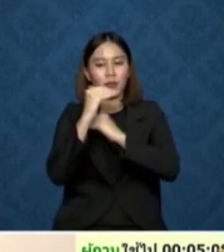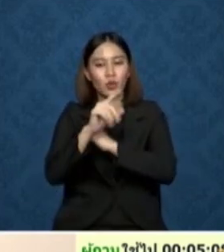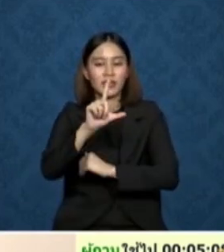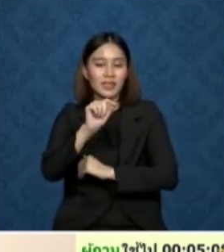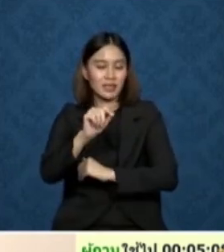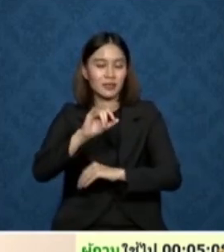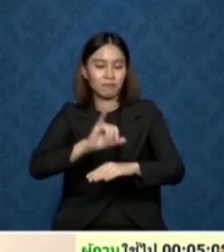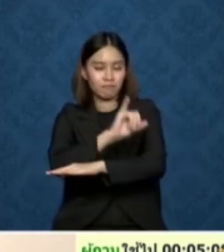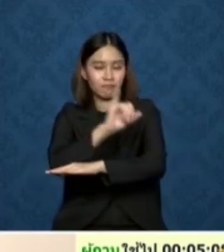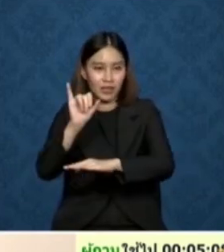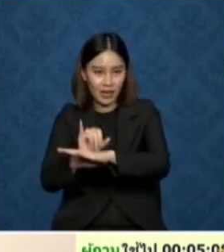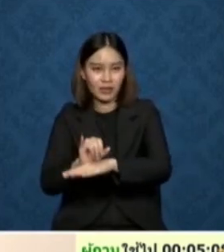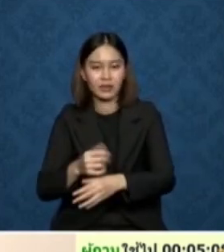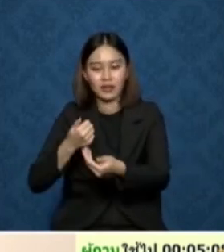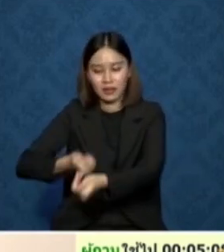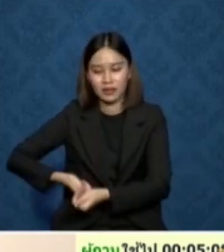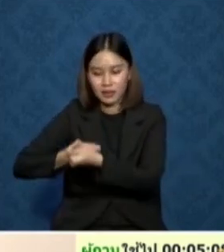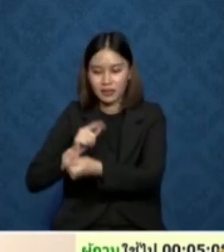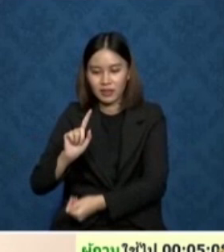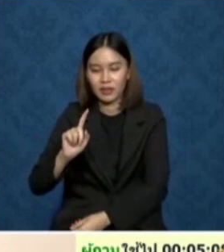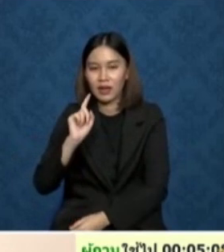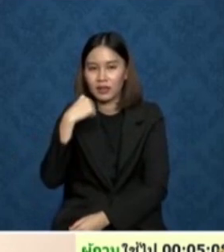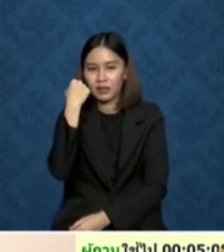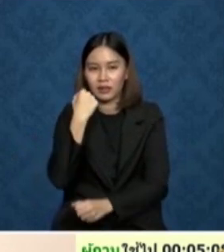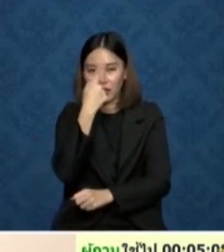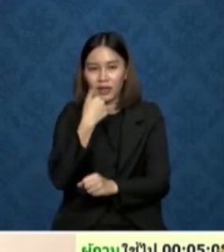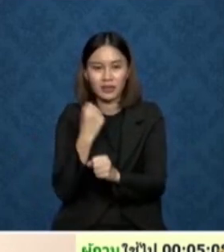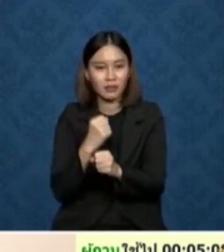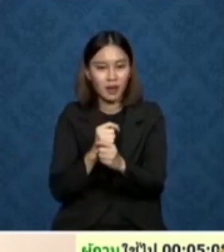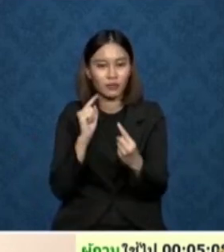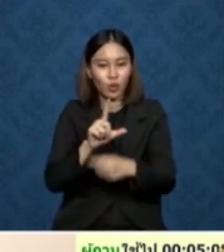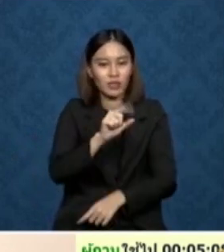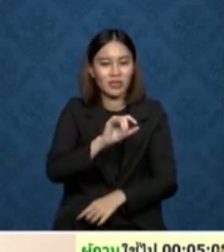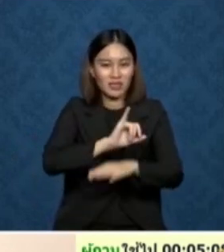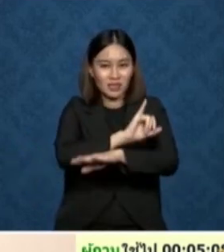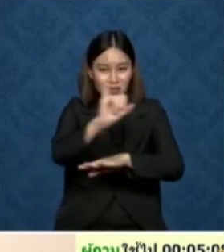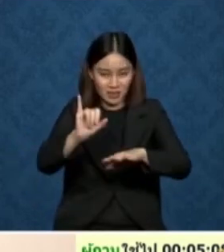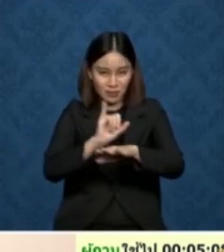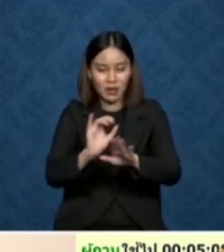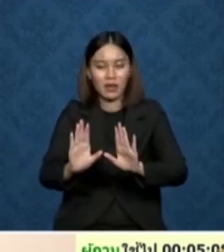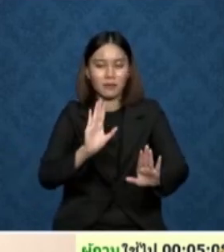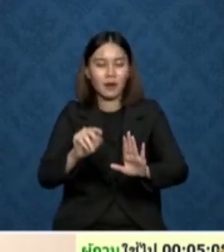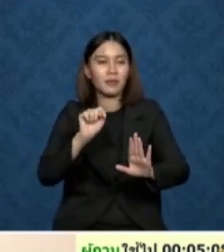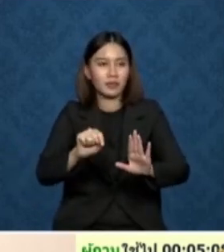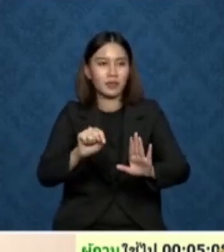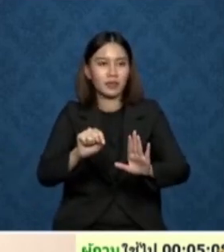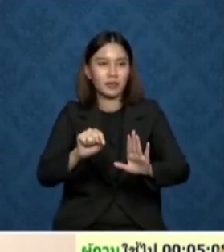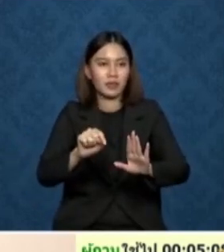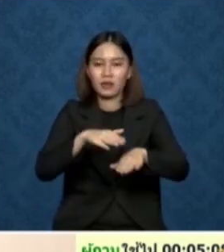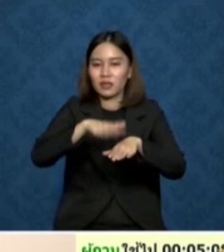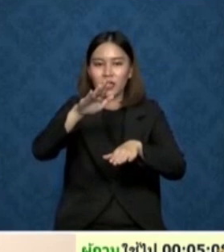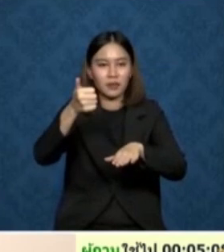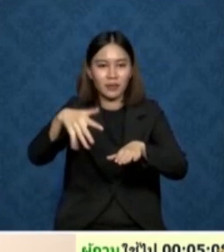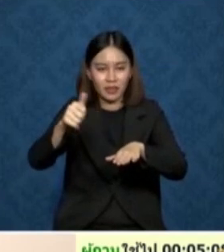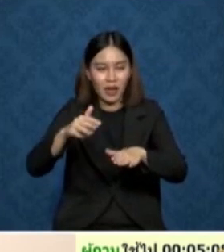เพรนั้นเกศกร tudo closely่อแอเปนใ่ y BL açโยประมาณนะครับ เกินอน